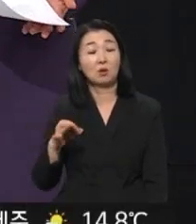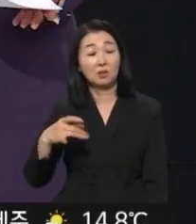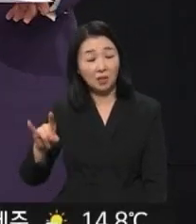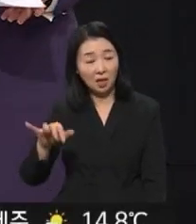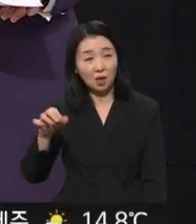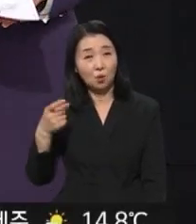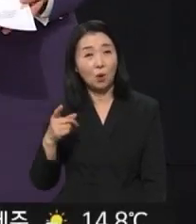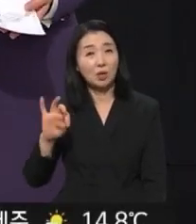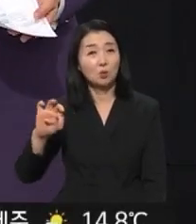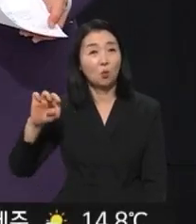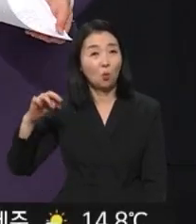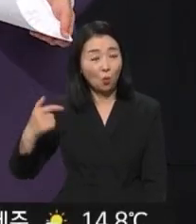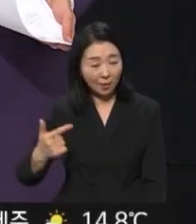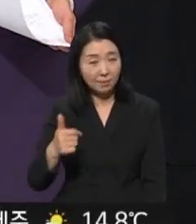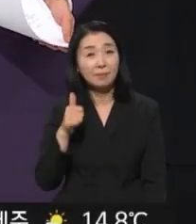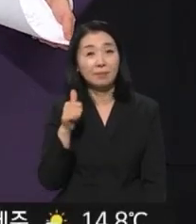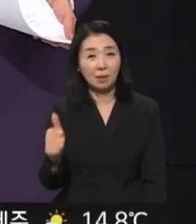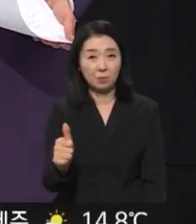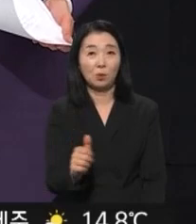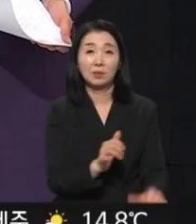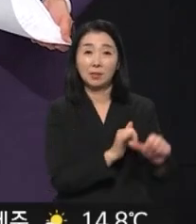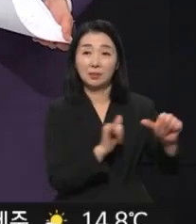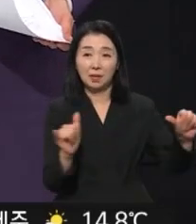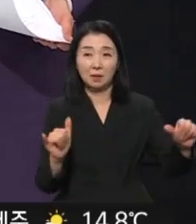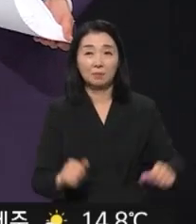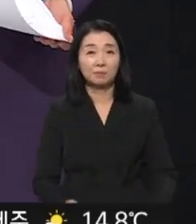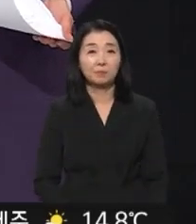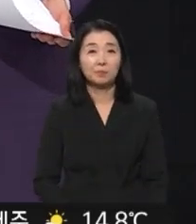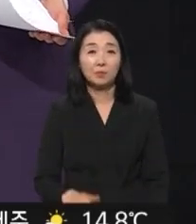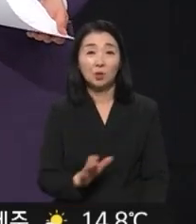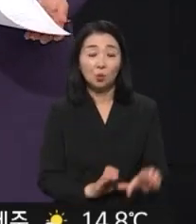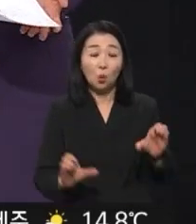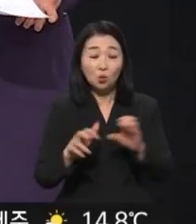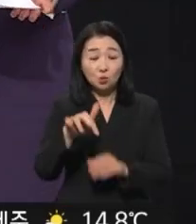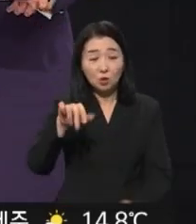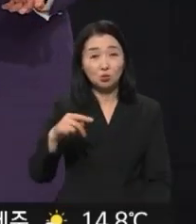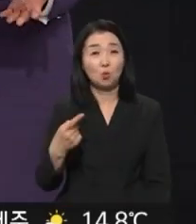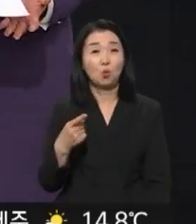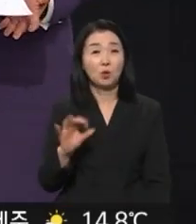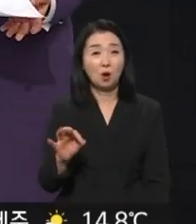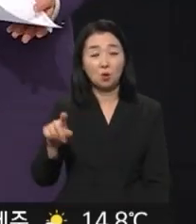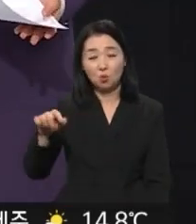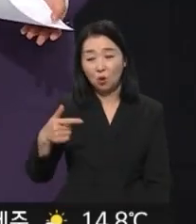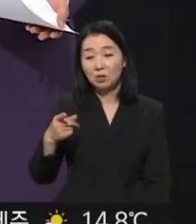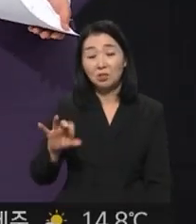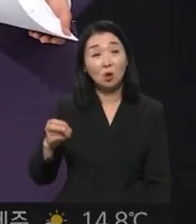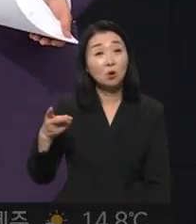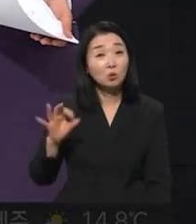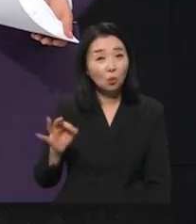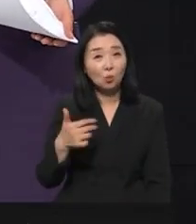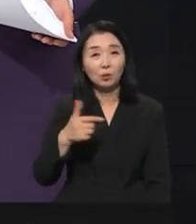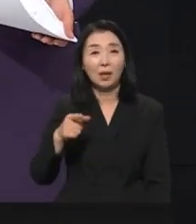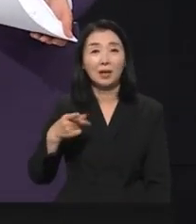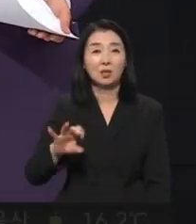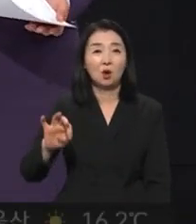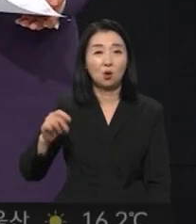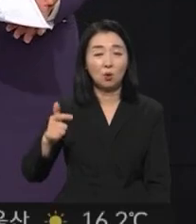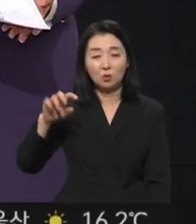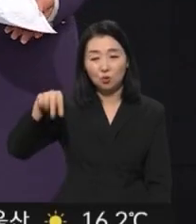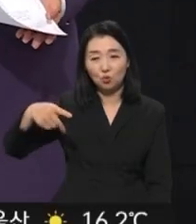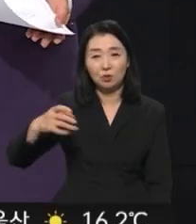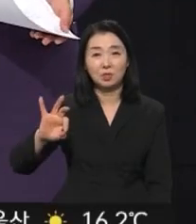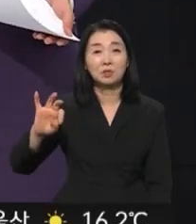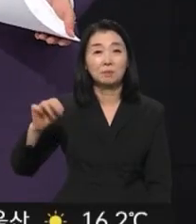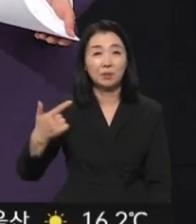전 자유한국당 대표 등이 있는데요. 여기에 주호영 원내대표와 권성동 의원, 그리고 나경원, 유승민 전 의원